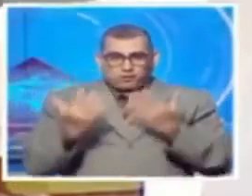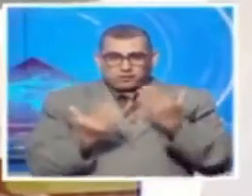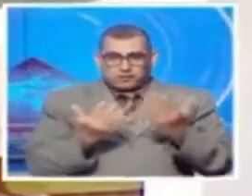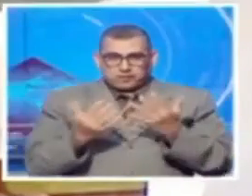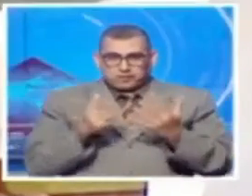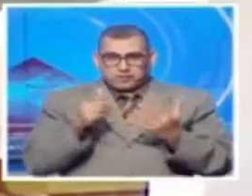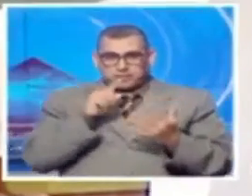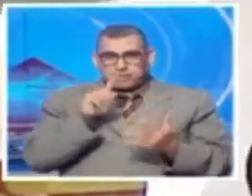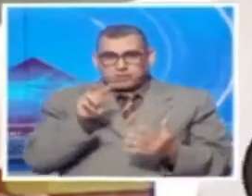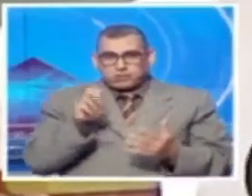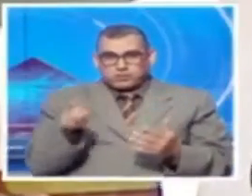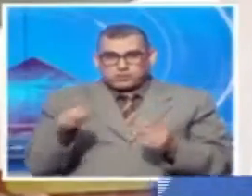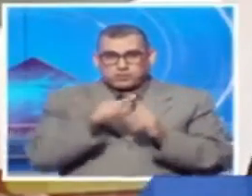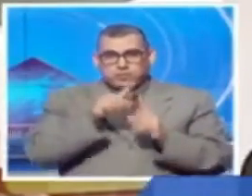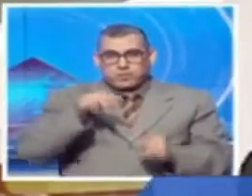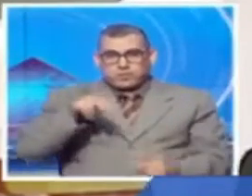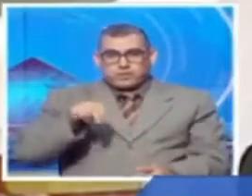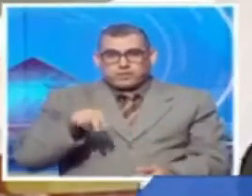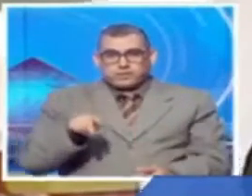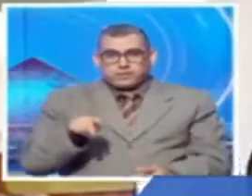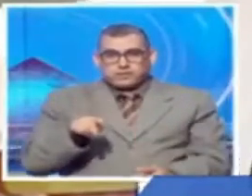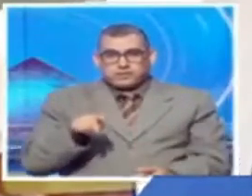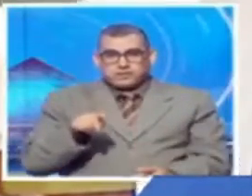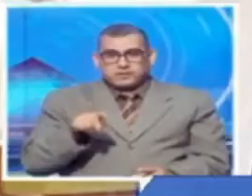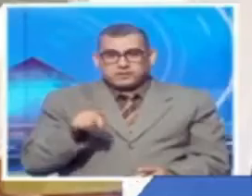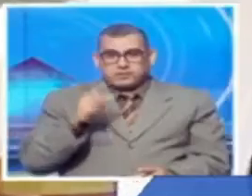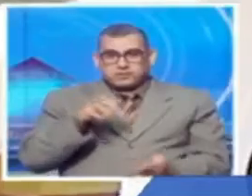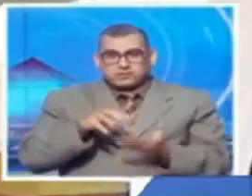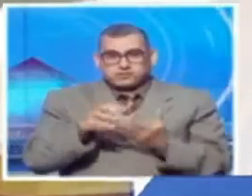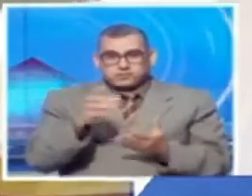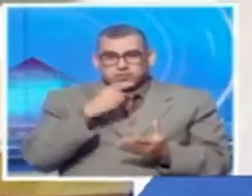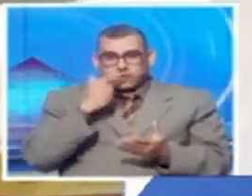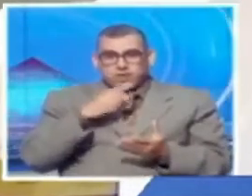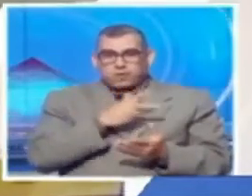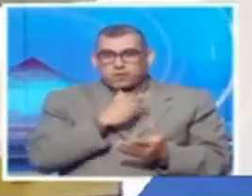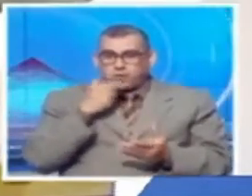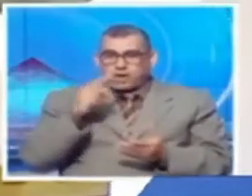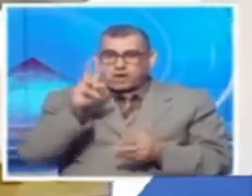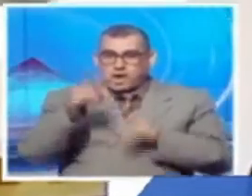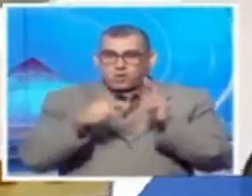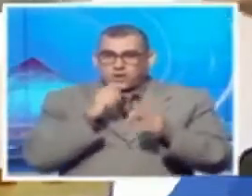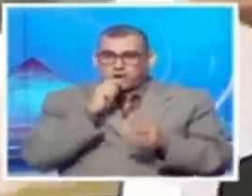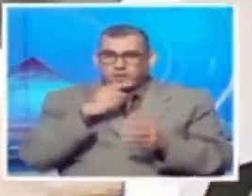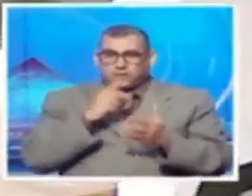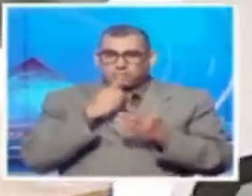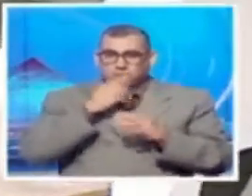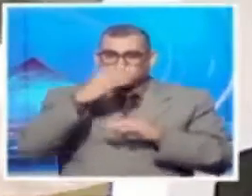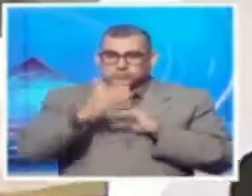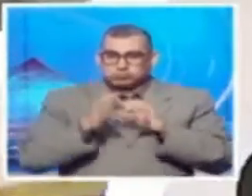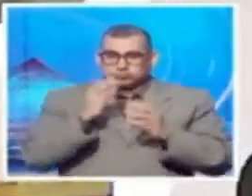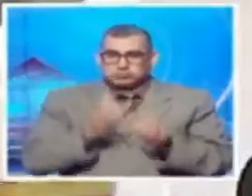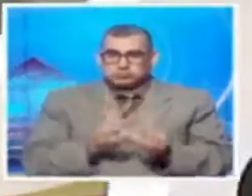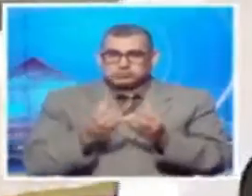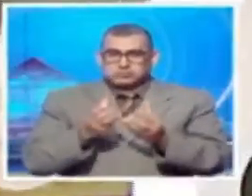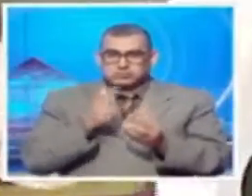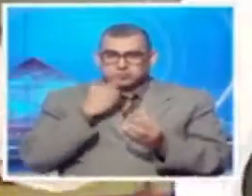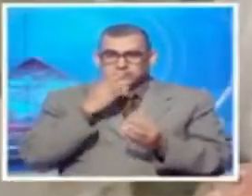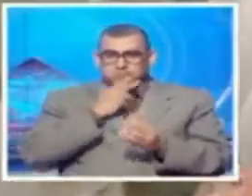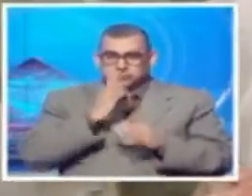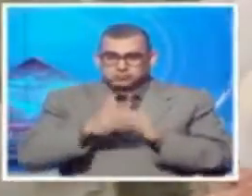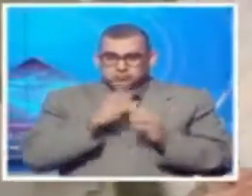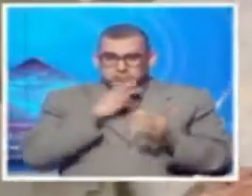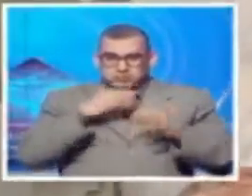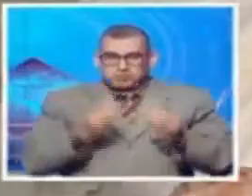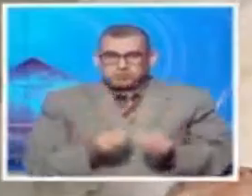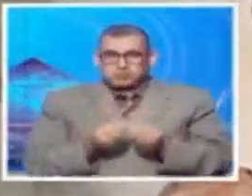من 170 ل 180. القطعة بقى اللي العميل بيحتاجها أو الزبون بيحتاجها احنا بنقطعها له وبنوضبها له.